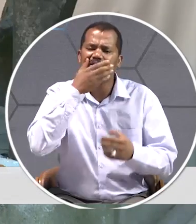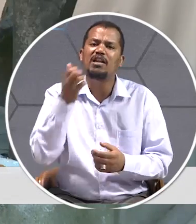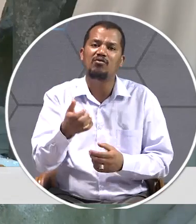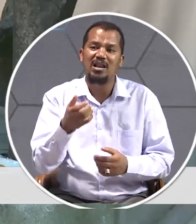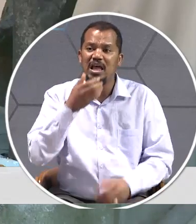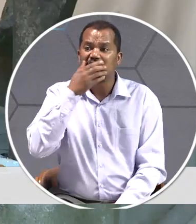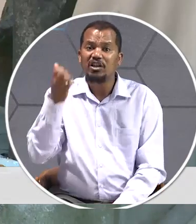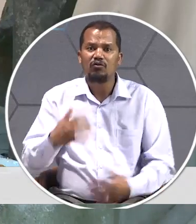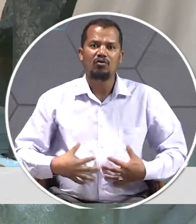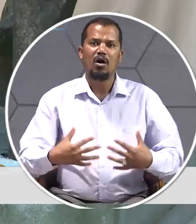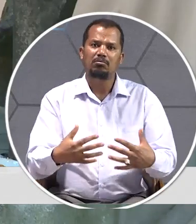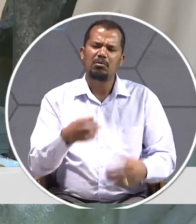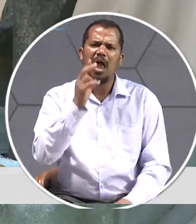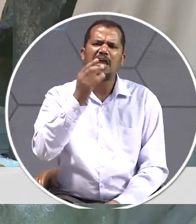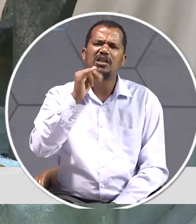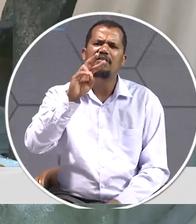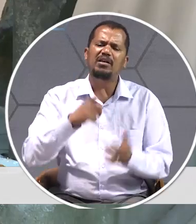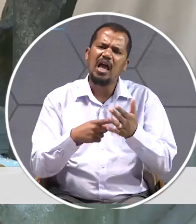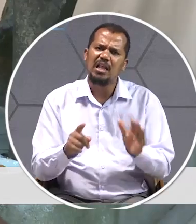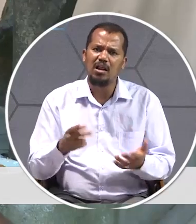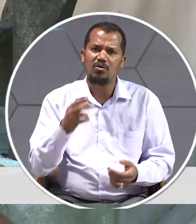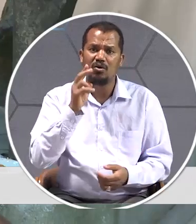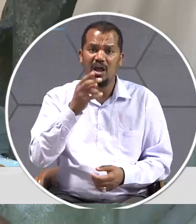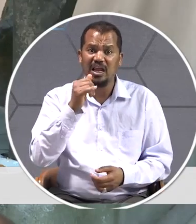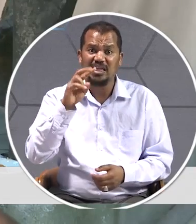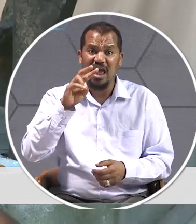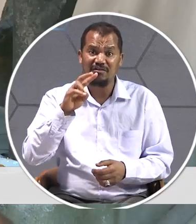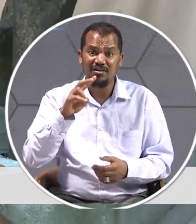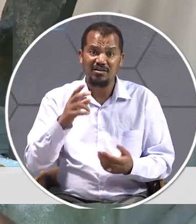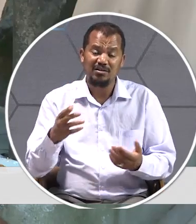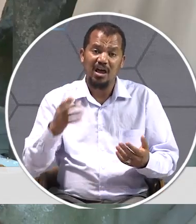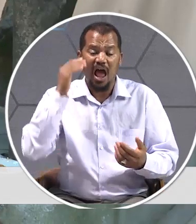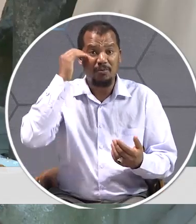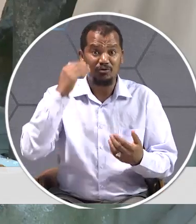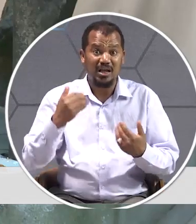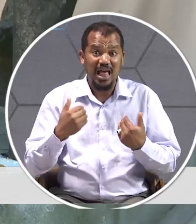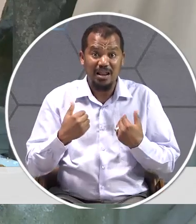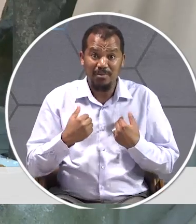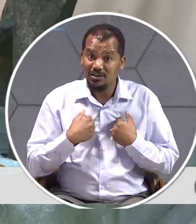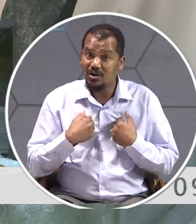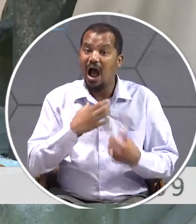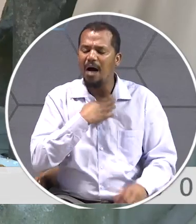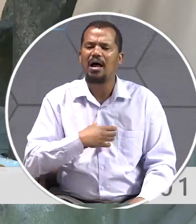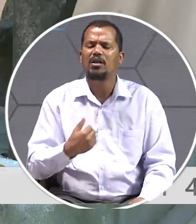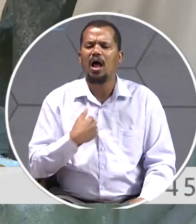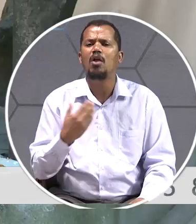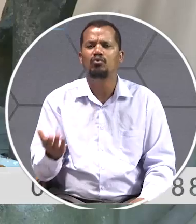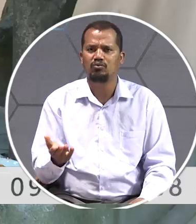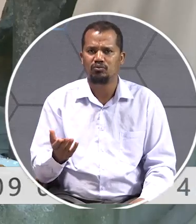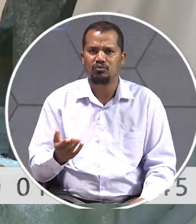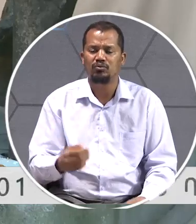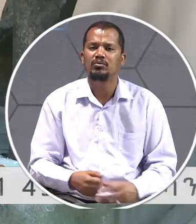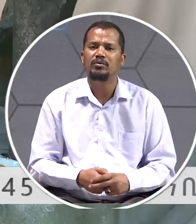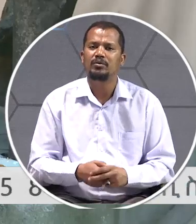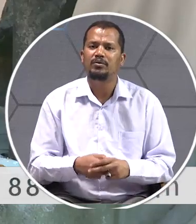የሚደፈሩት። ሲደፈሩ ያረግዛሉ፣ ለኤችአይቪ ይጋለጣሉ። ኤችአይቪ መድኃኒት የምትወስድ የአእምሮ እድገት ውስንነት ያለባት